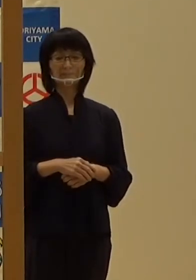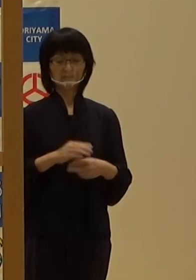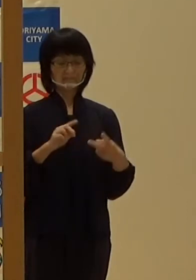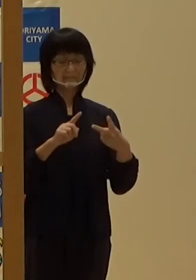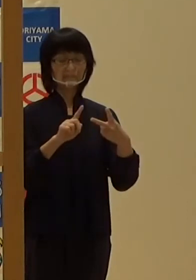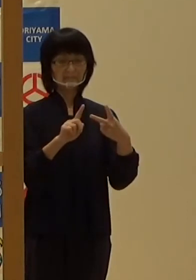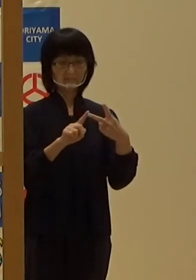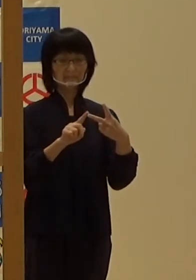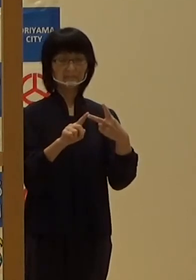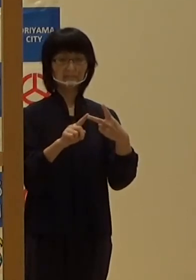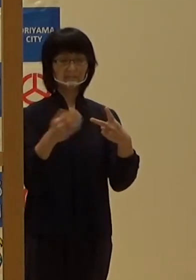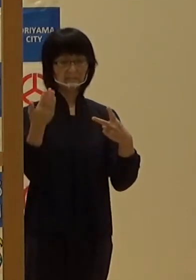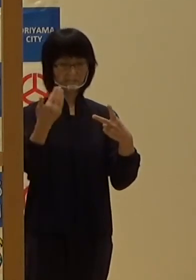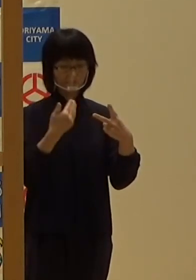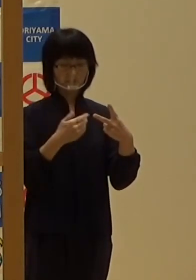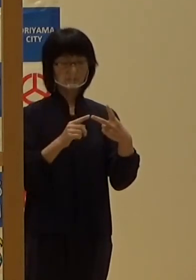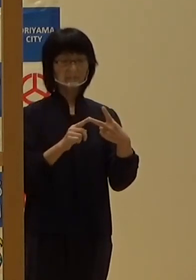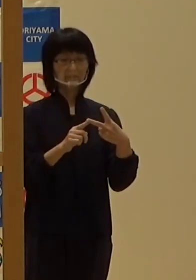点なんですけども、